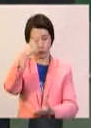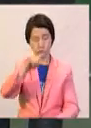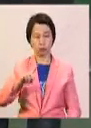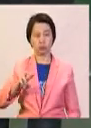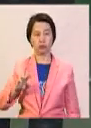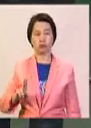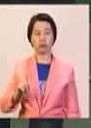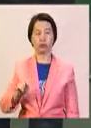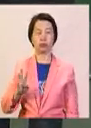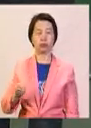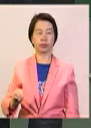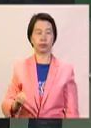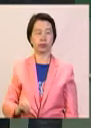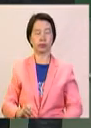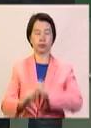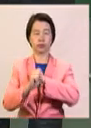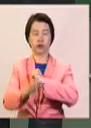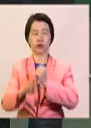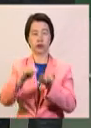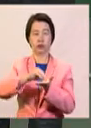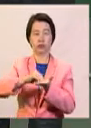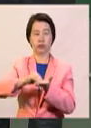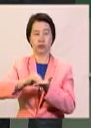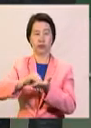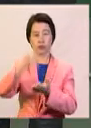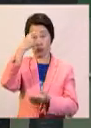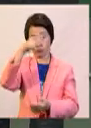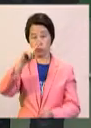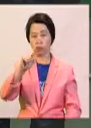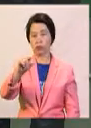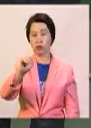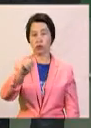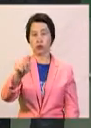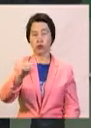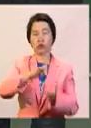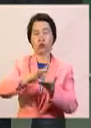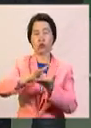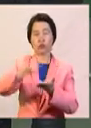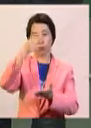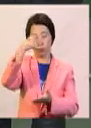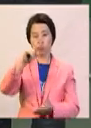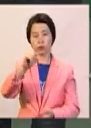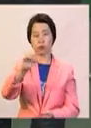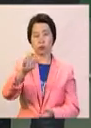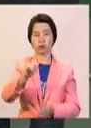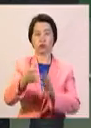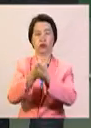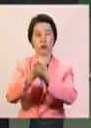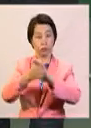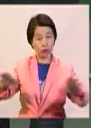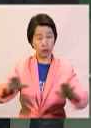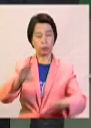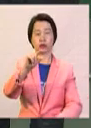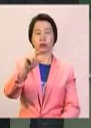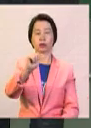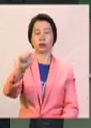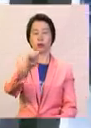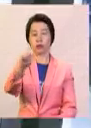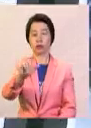RTM. Kempen Medical for Gaza. Ubat untuk Gaza. Save Gaza.